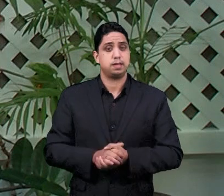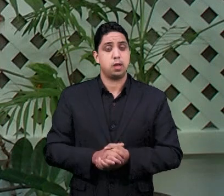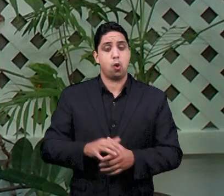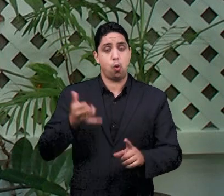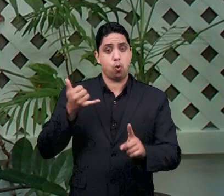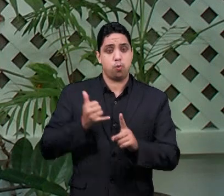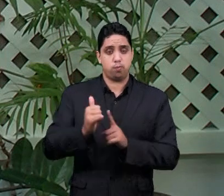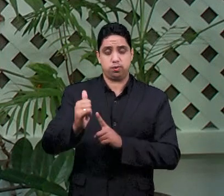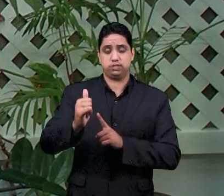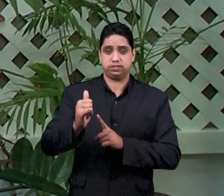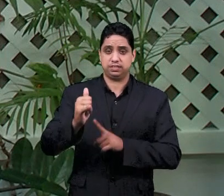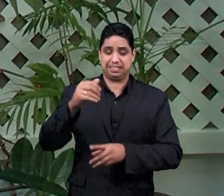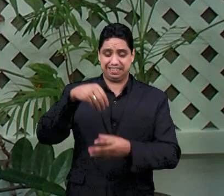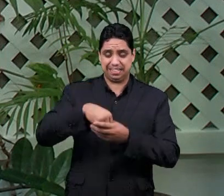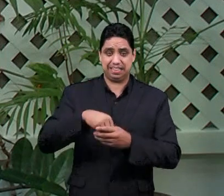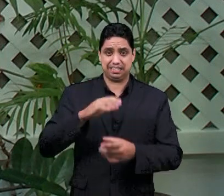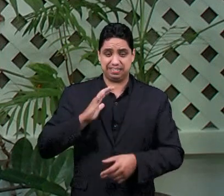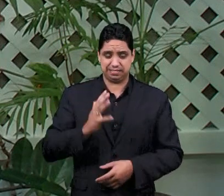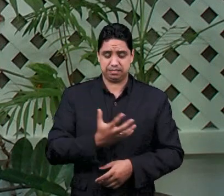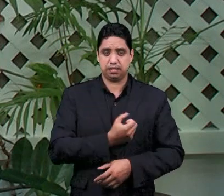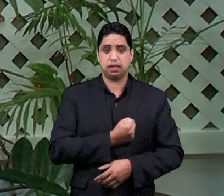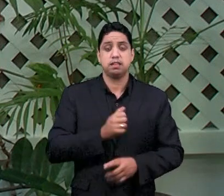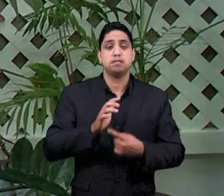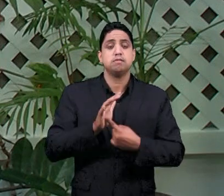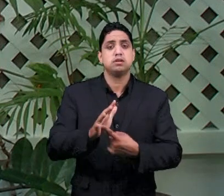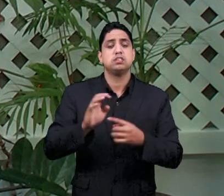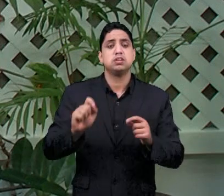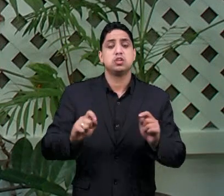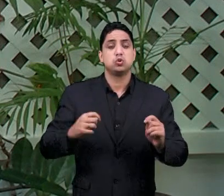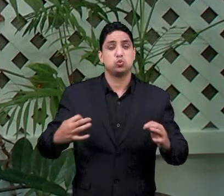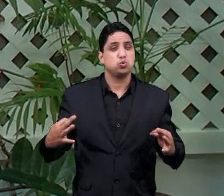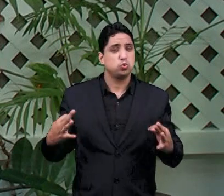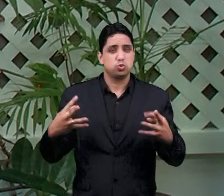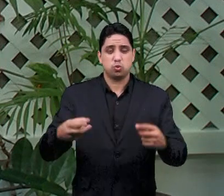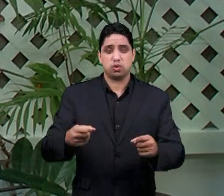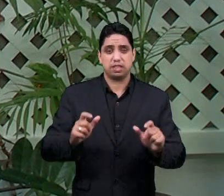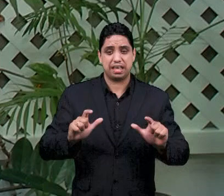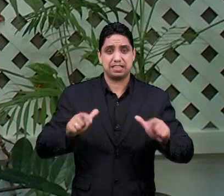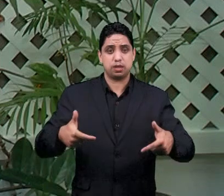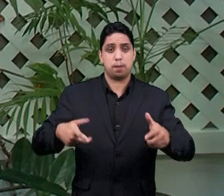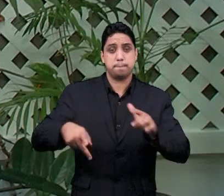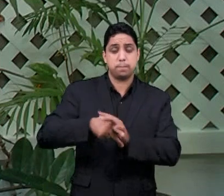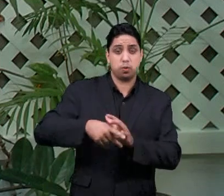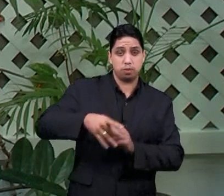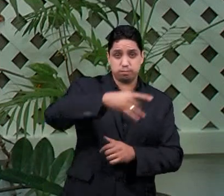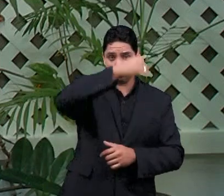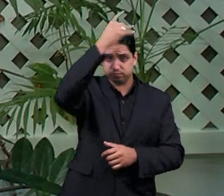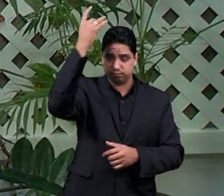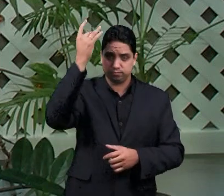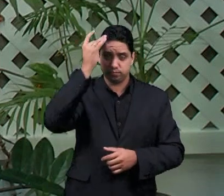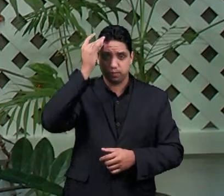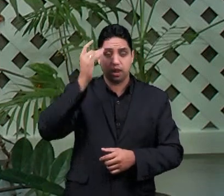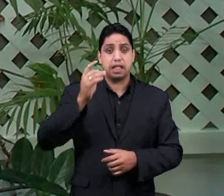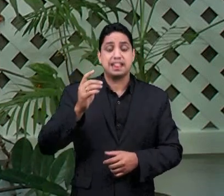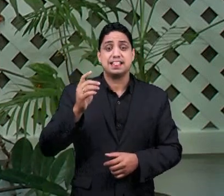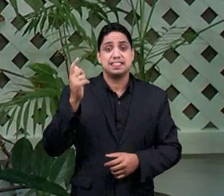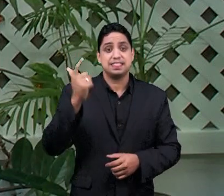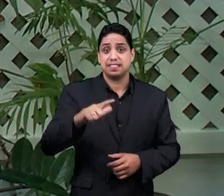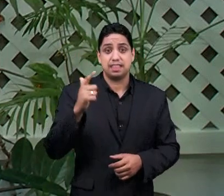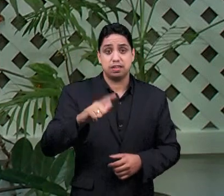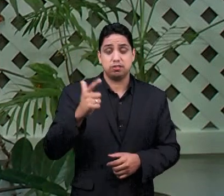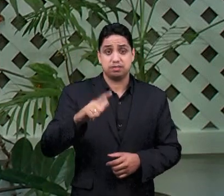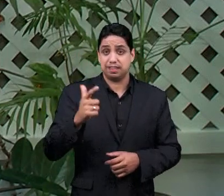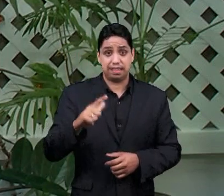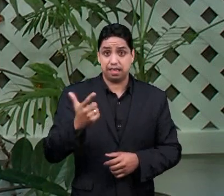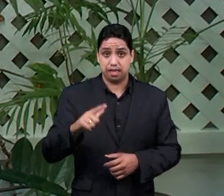au projet d'un processus salut, il dit, et toute action initiale est du Saint-Esprit. Il